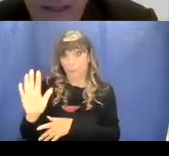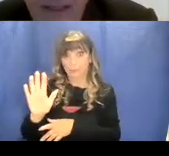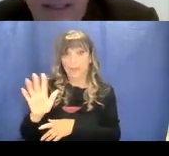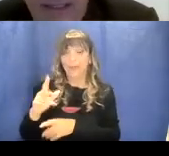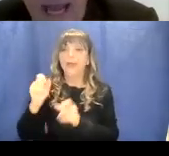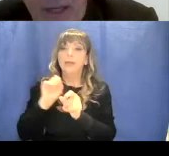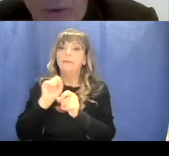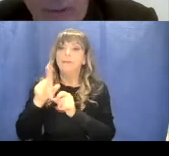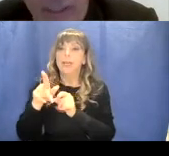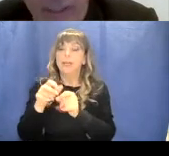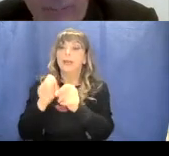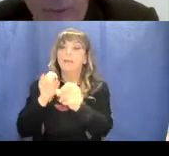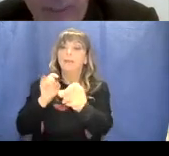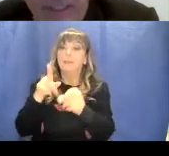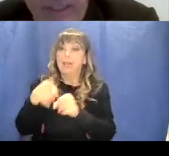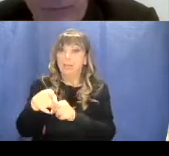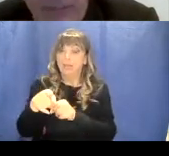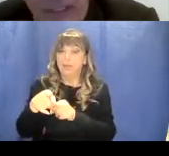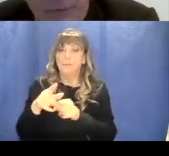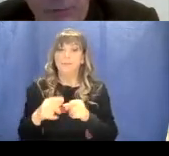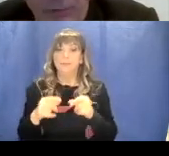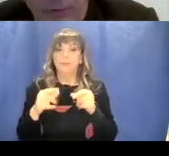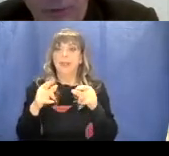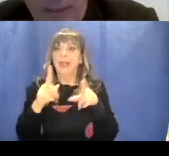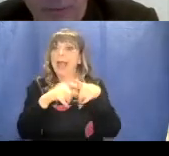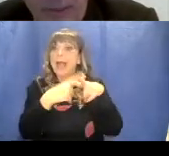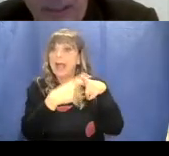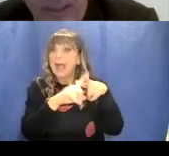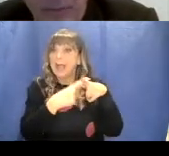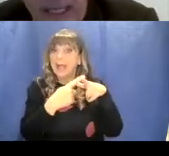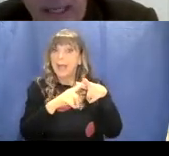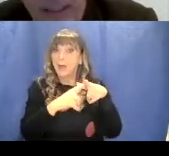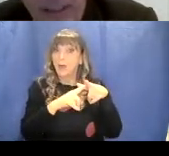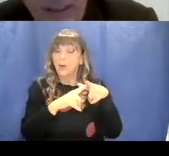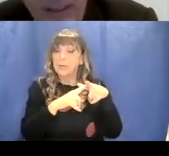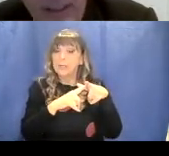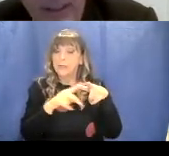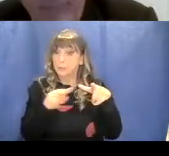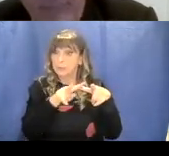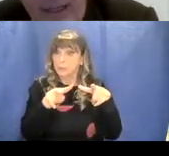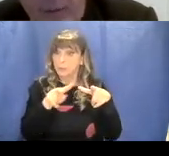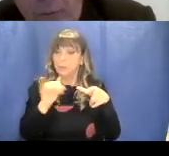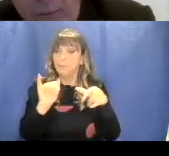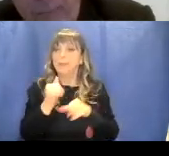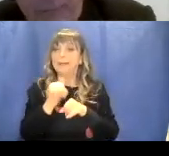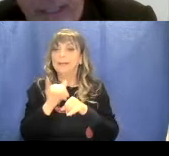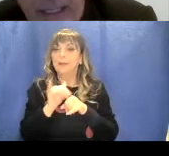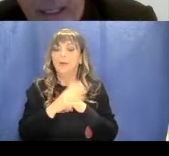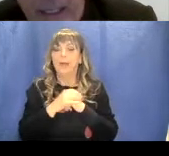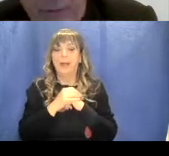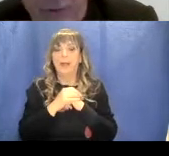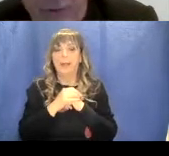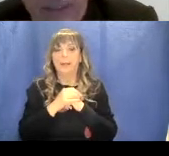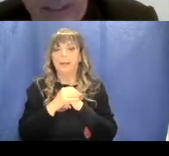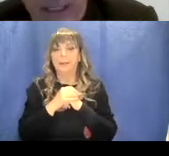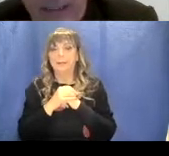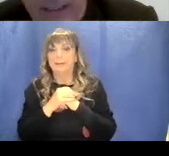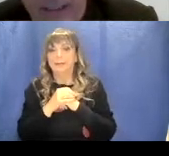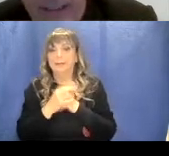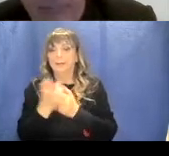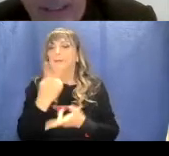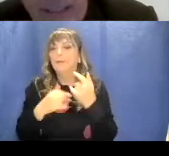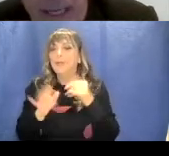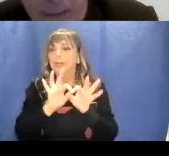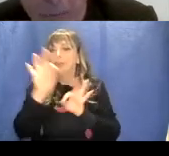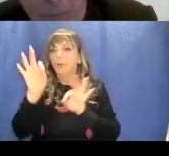gli angoli di queste mattonelle sono angoli particolari che vengono dalla geometria del